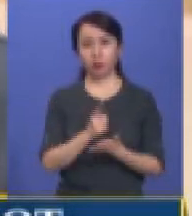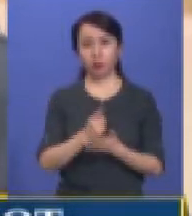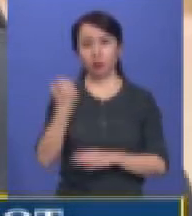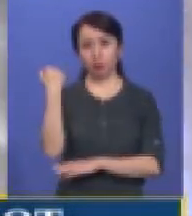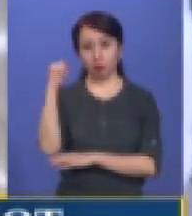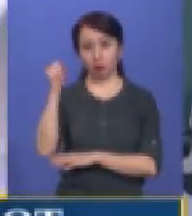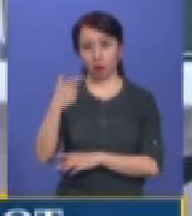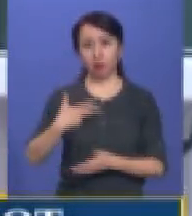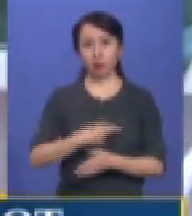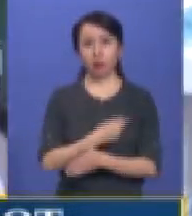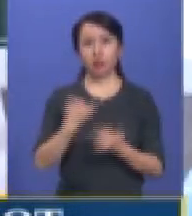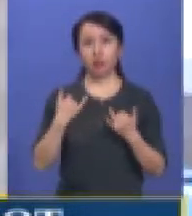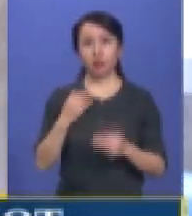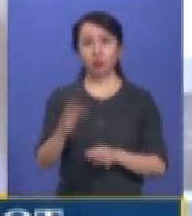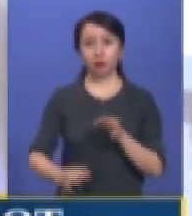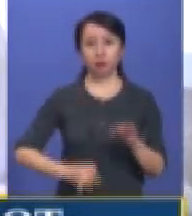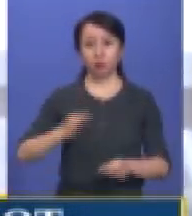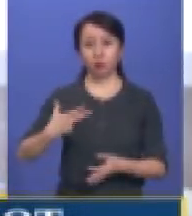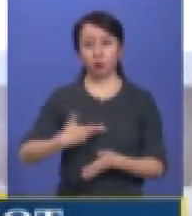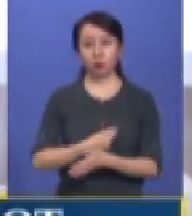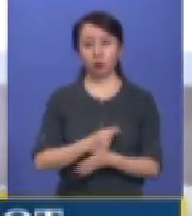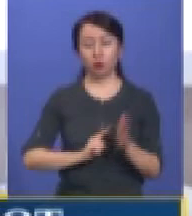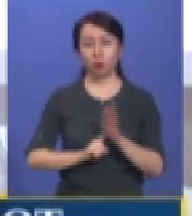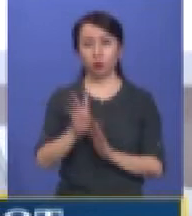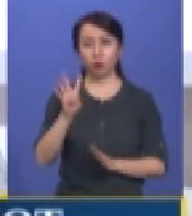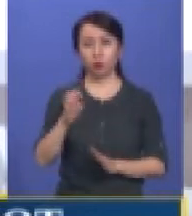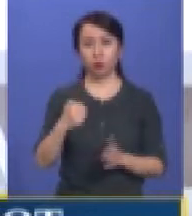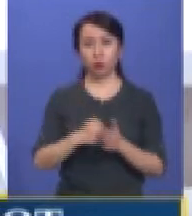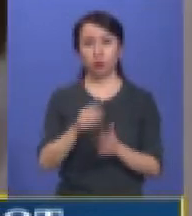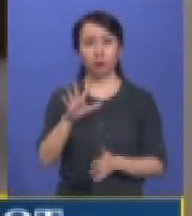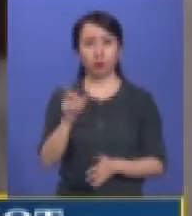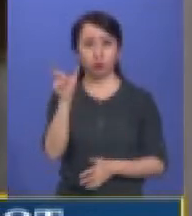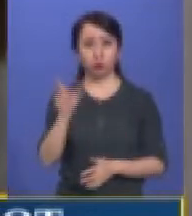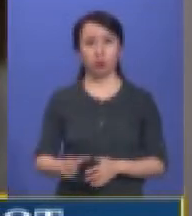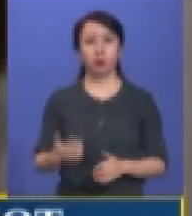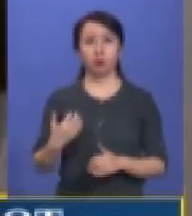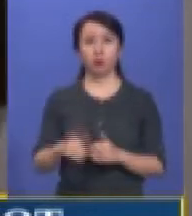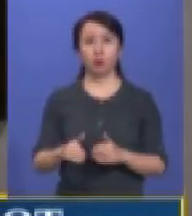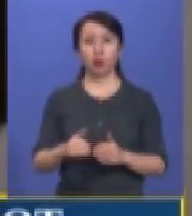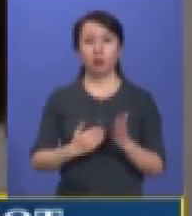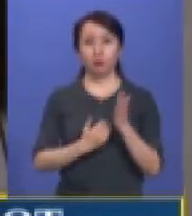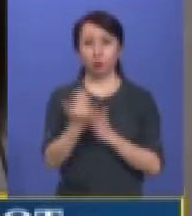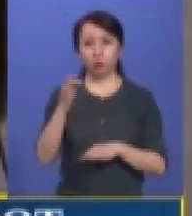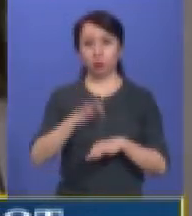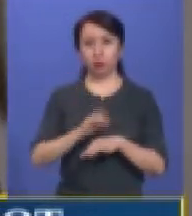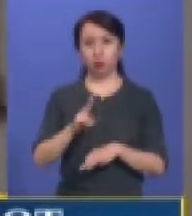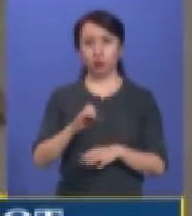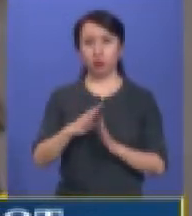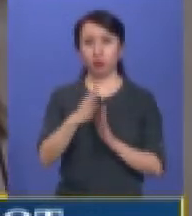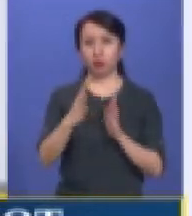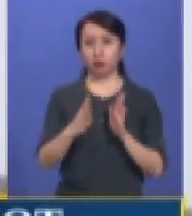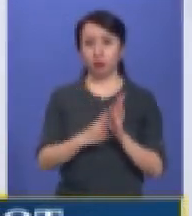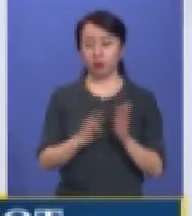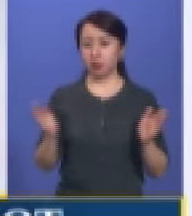этот вирус. Сегодня в сутки в регионе вакцинируется от 400 до 500 человек. Между тем, рост заболеваемости COVID-19 в области